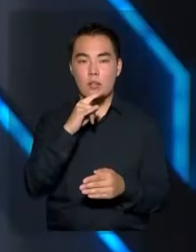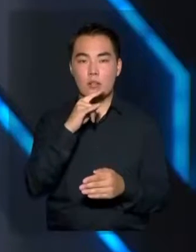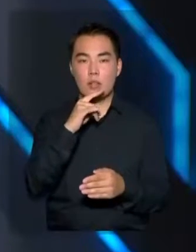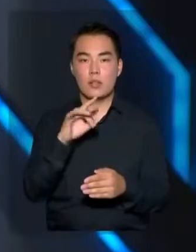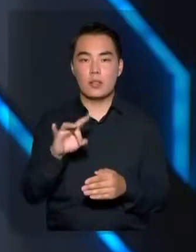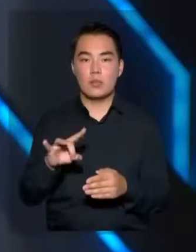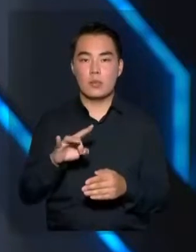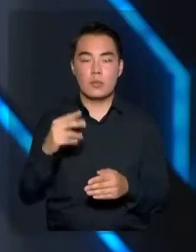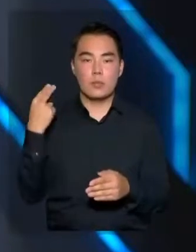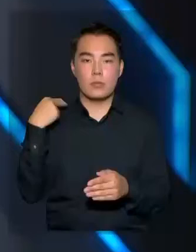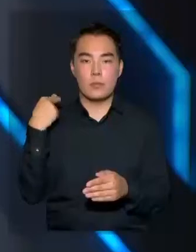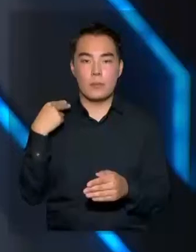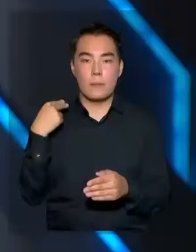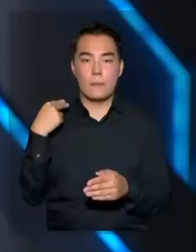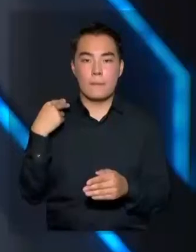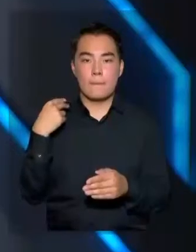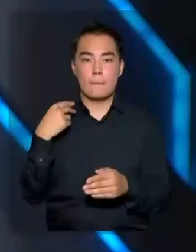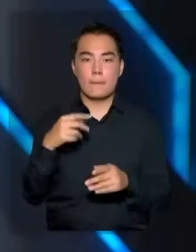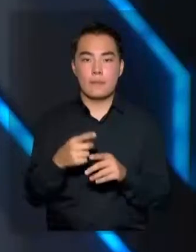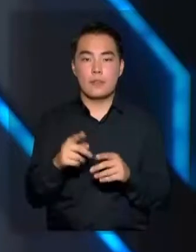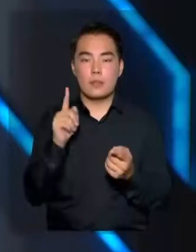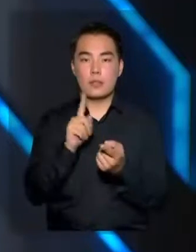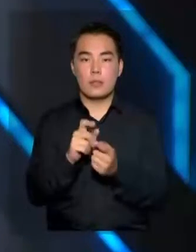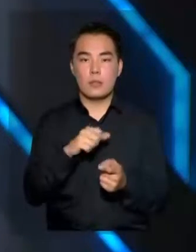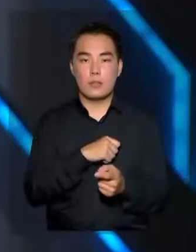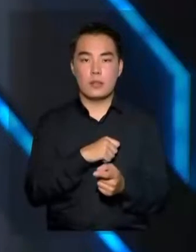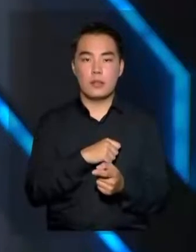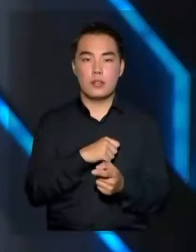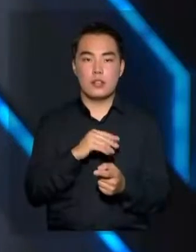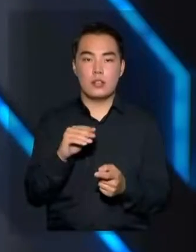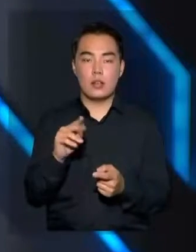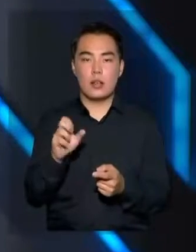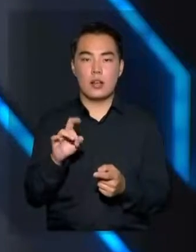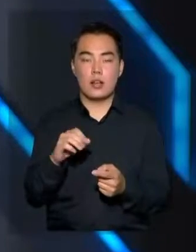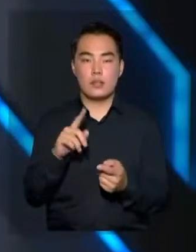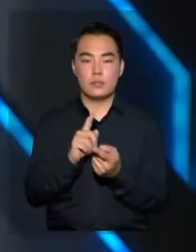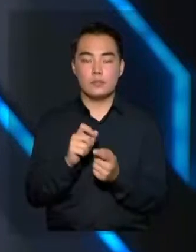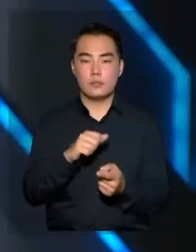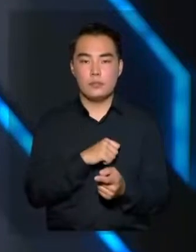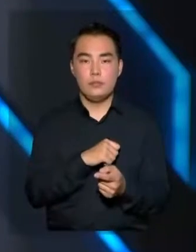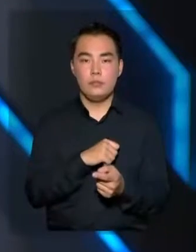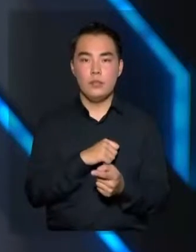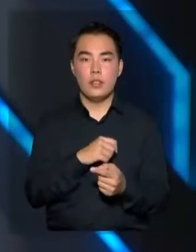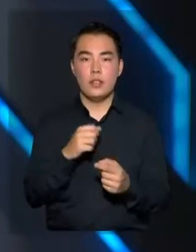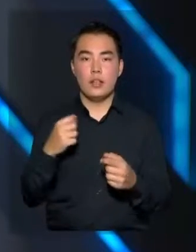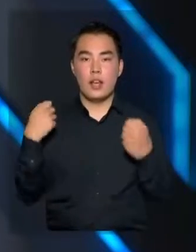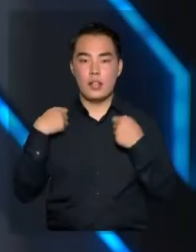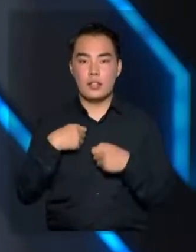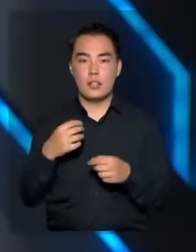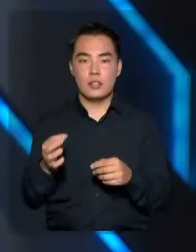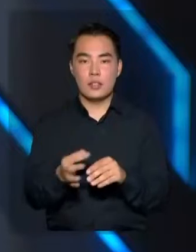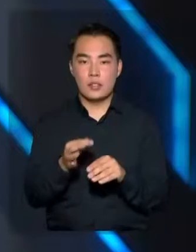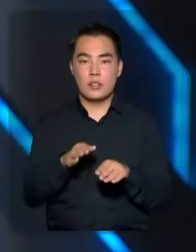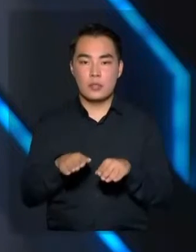президенттігіне үміткер Қарақат Әбден болса, астаналық сайлаушылармен кездесті. Жиынға қала тұрғындары мен ұлттық киім өндірушілері, қолөнер